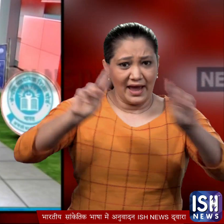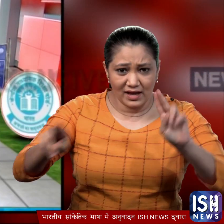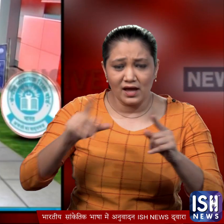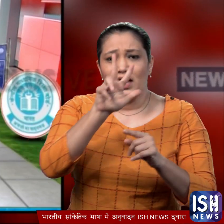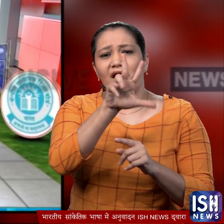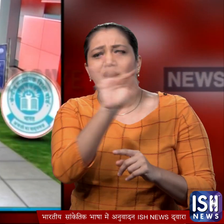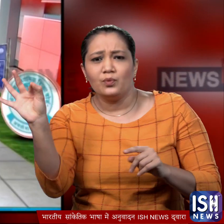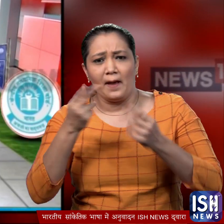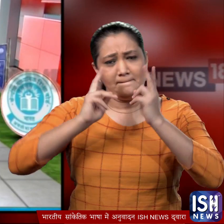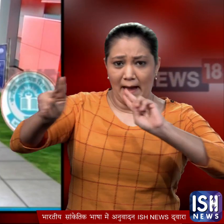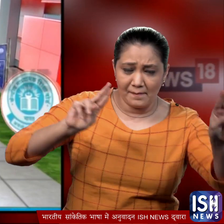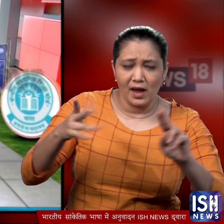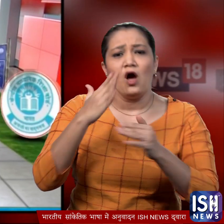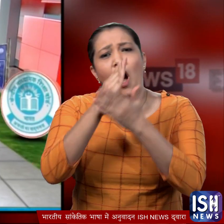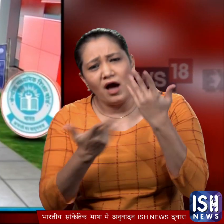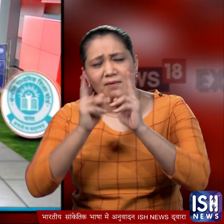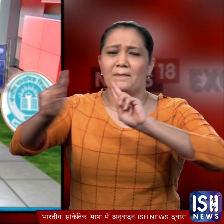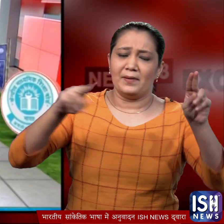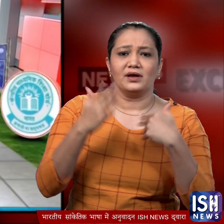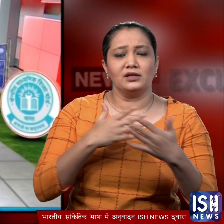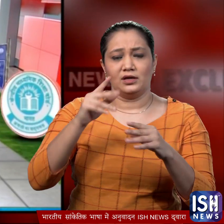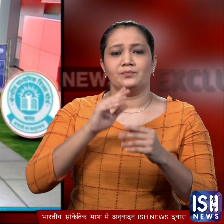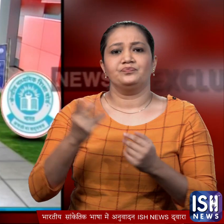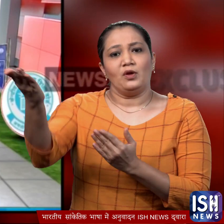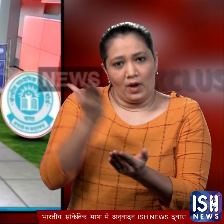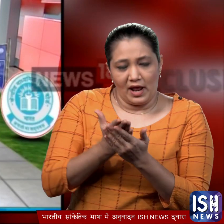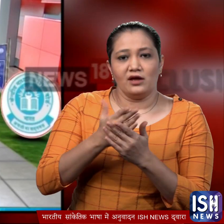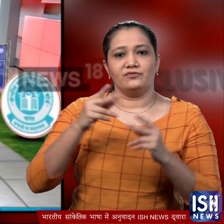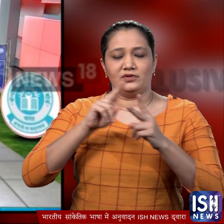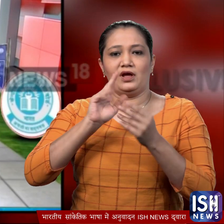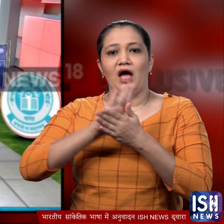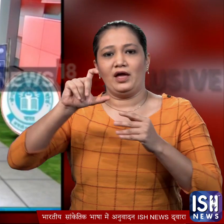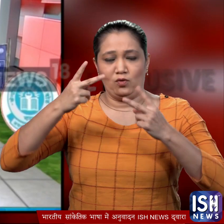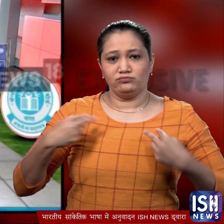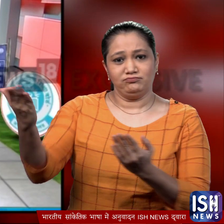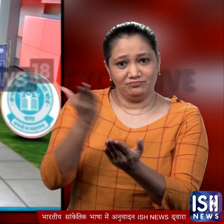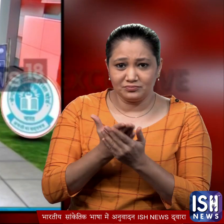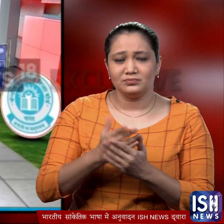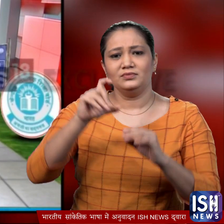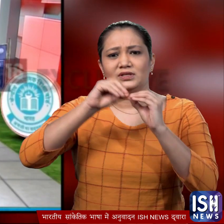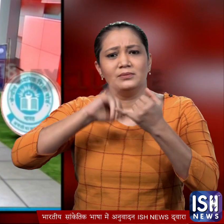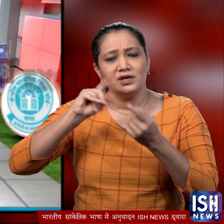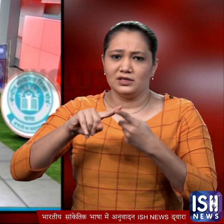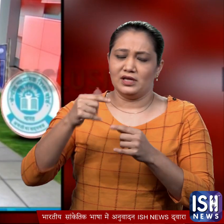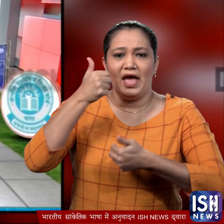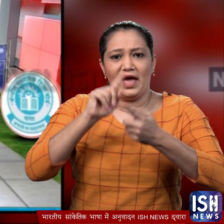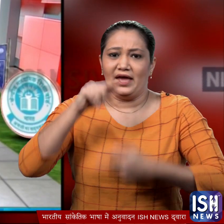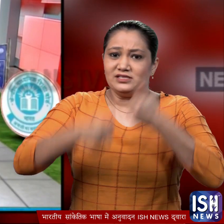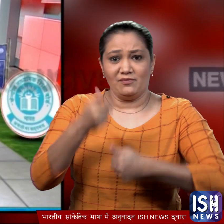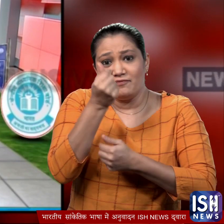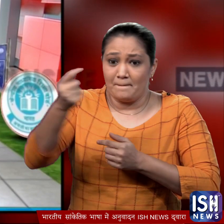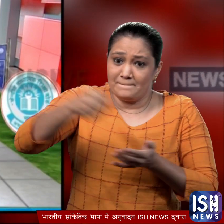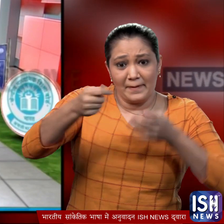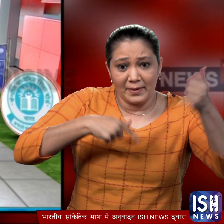के अंदर छात्रों को वापस करे। इस मामले में दिल्ली हाईकोर्ट में एक याचिका दाखिल की गई थी और कहा गया था कि सीबीएसई ने बच्चों से एग्जाम फीस तो